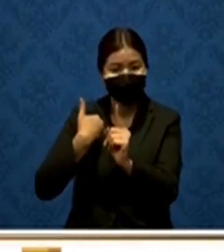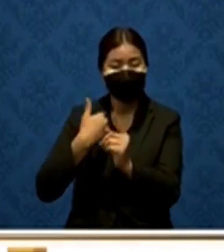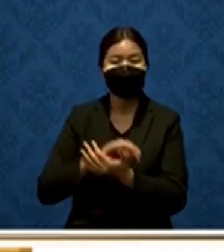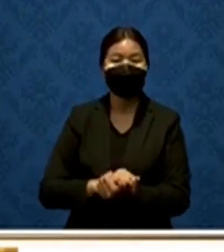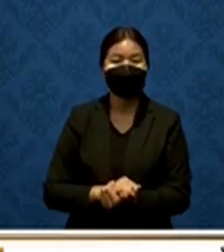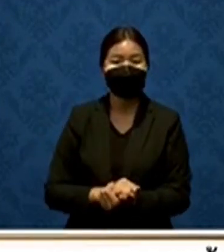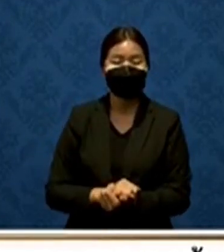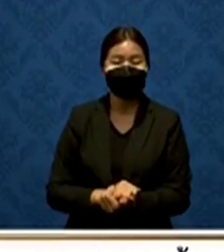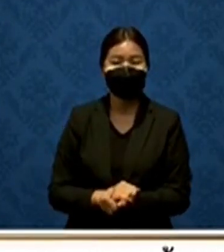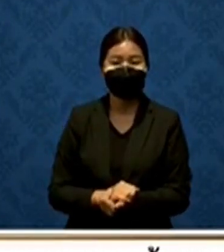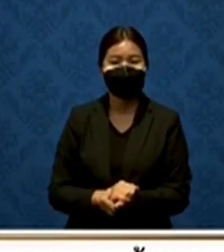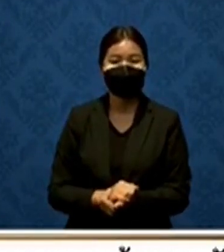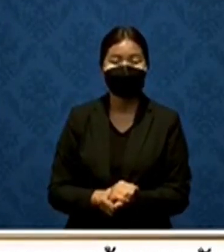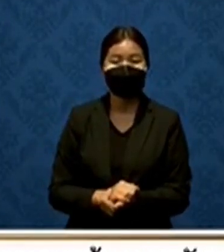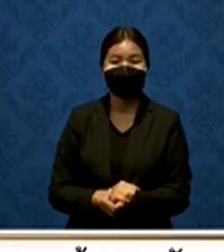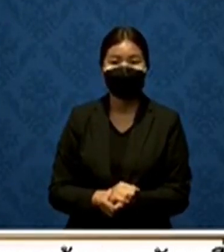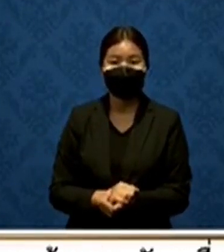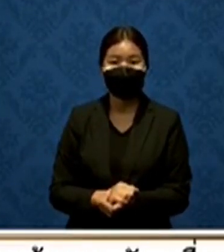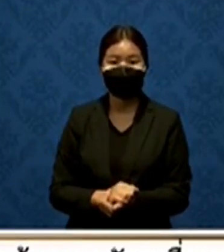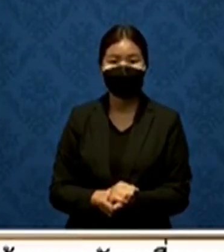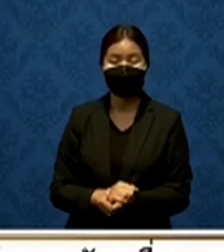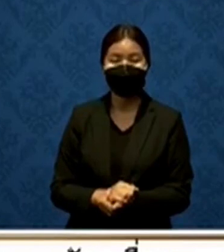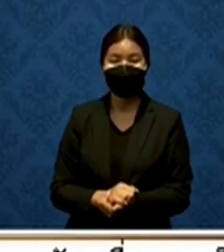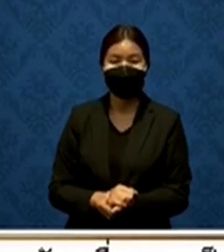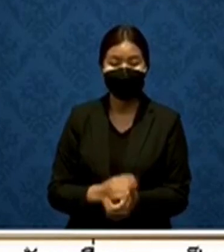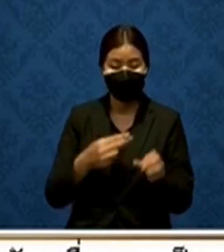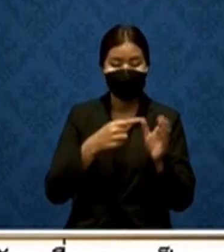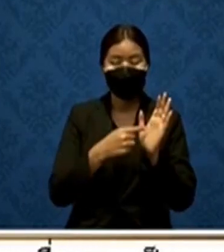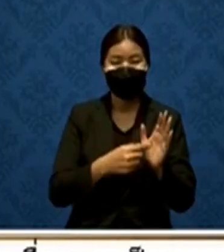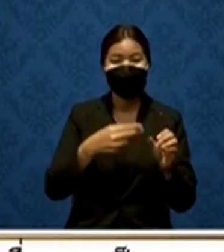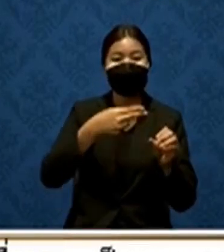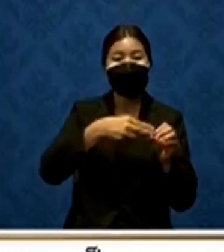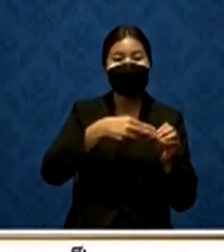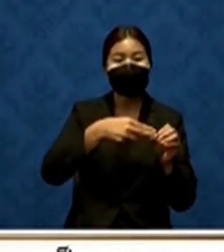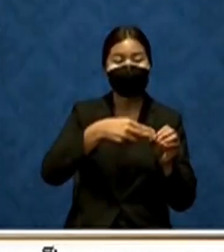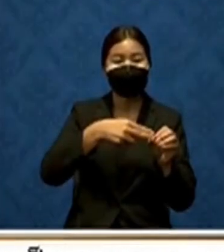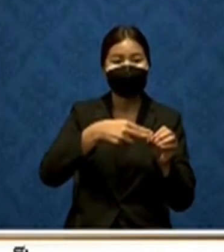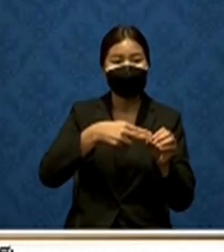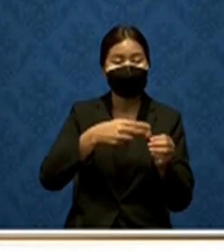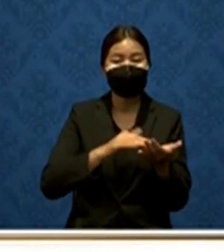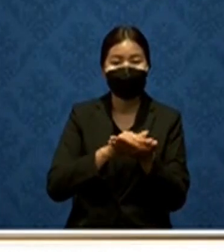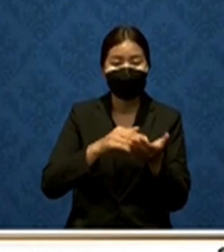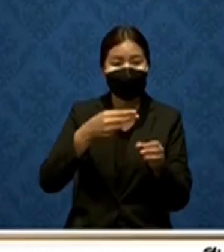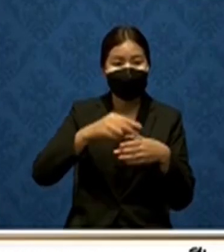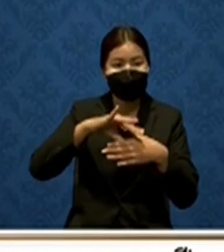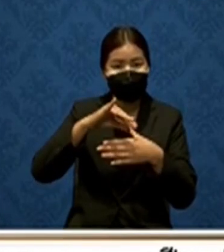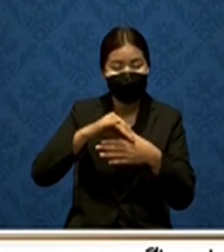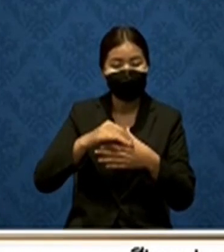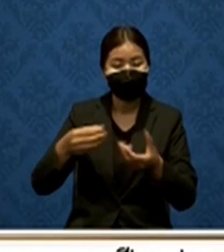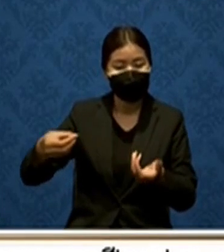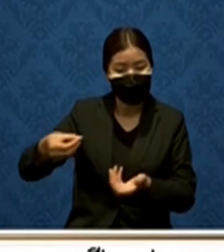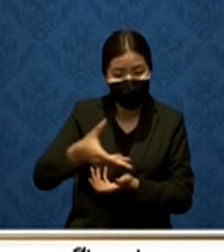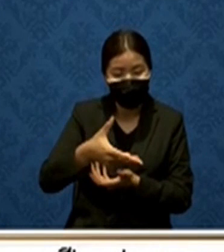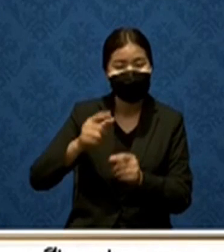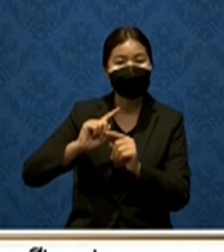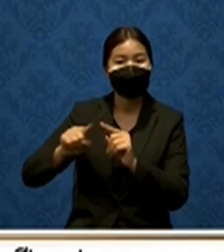ข้อเทศจรงนั่นก็คือน้ำมันปลามควดอัี้ราคาปรับเพิ่มสงขึ้